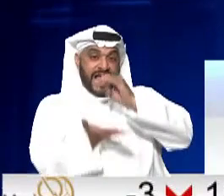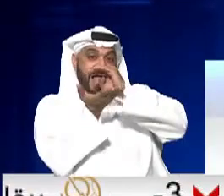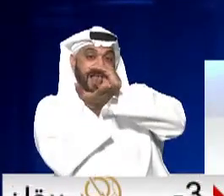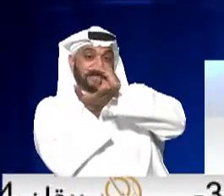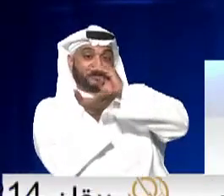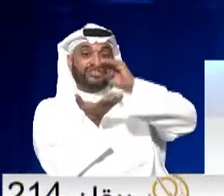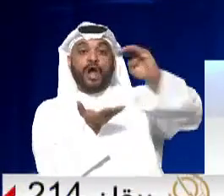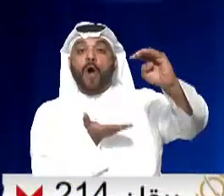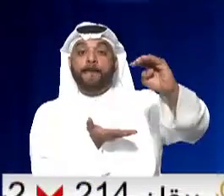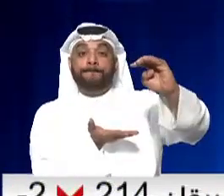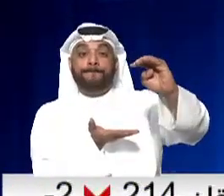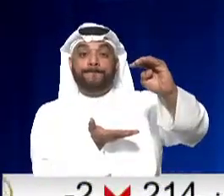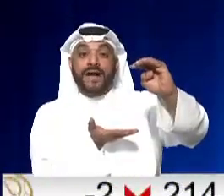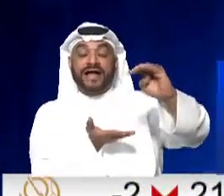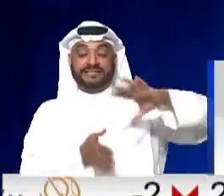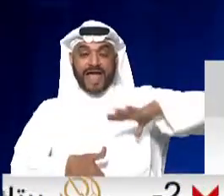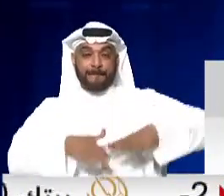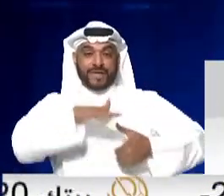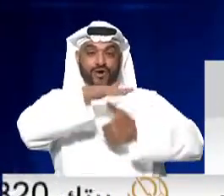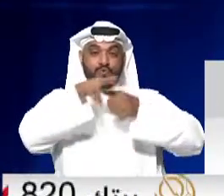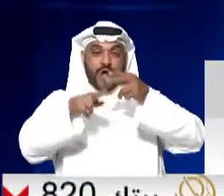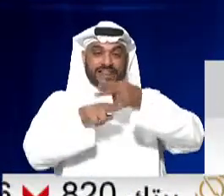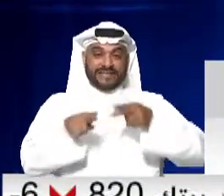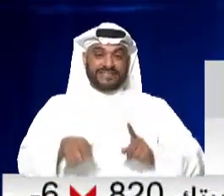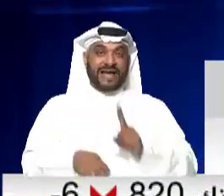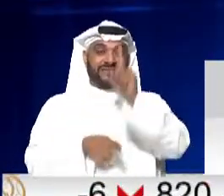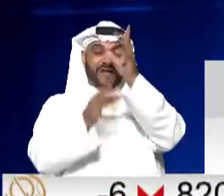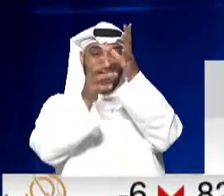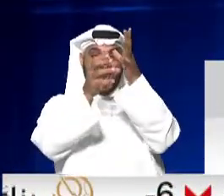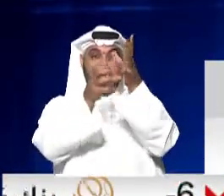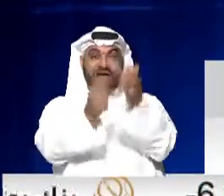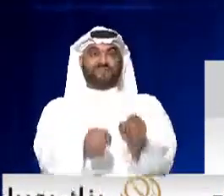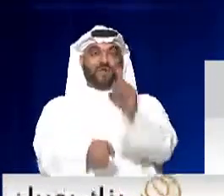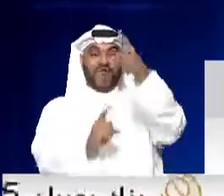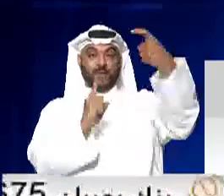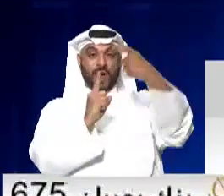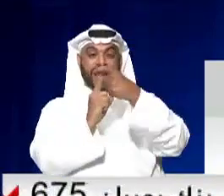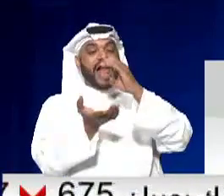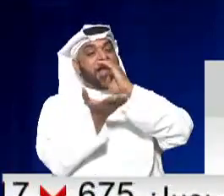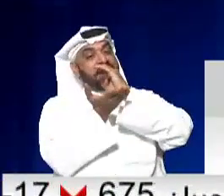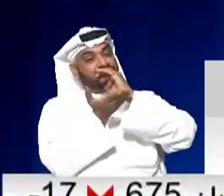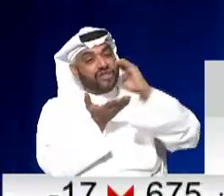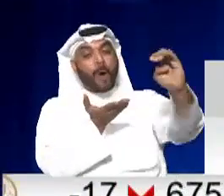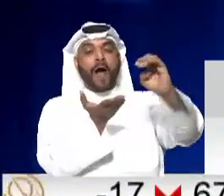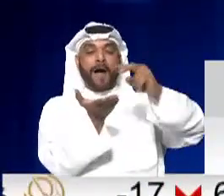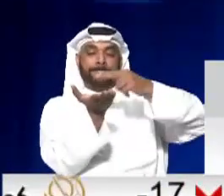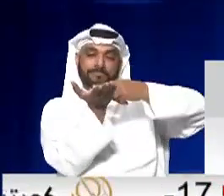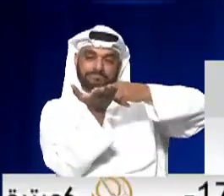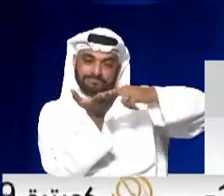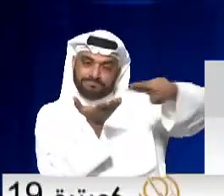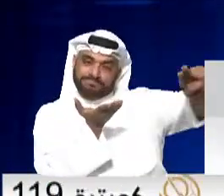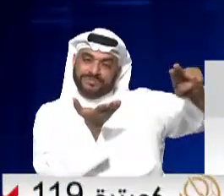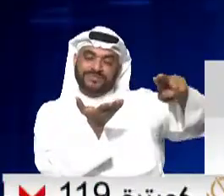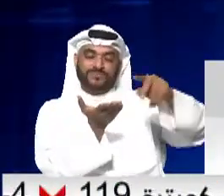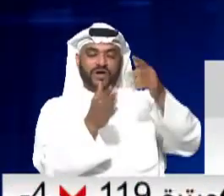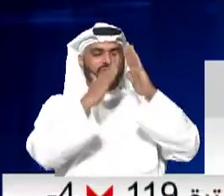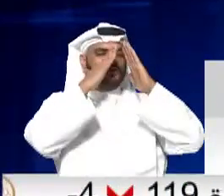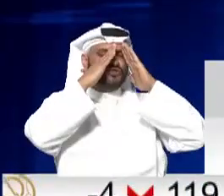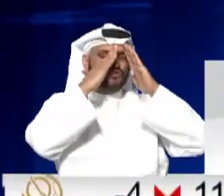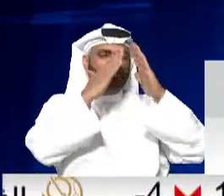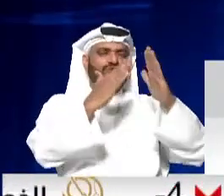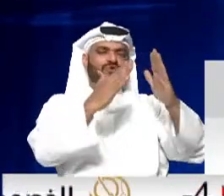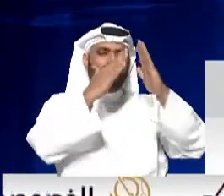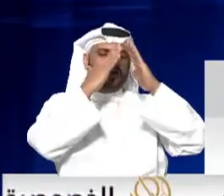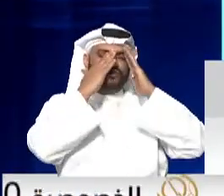حضره صاحب السمو امروا بلاد الشيخ نواف الاحمد الجابر الصباح حفظه الله ورعاه برساله شكر جوابيه